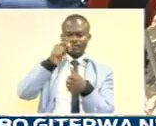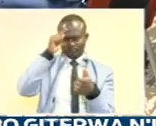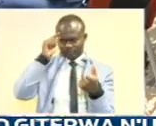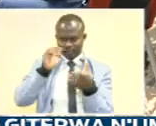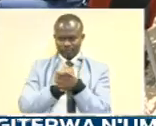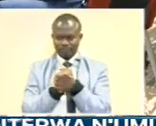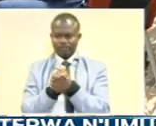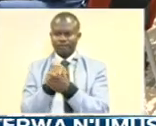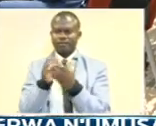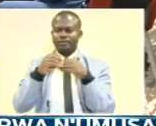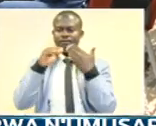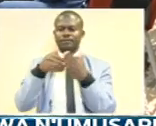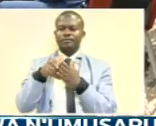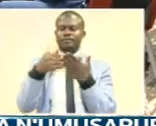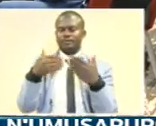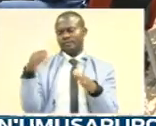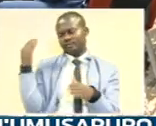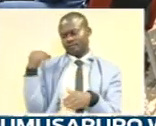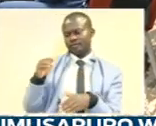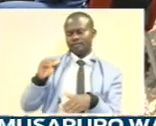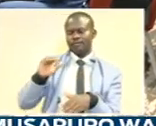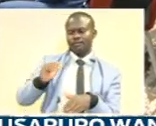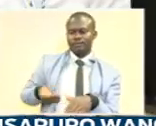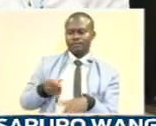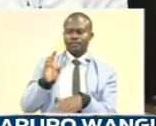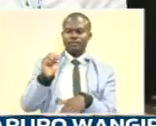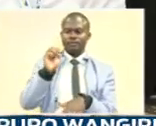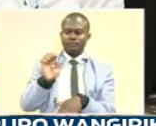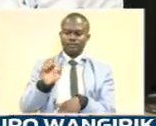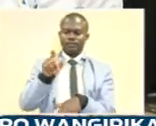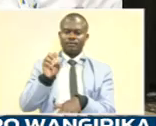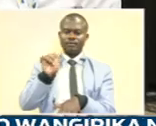icyizere umuyobozi warucyuye igihe, Dame Louise Martin.